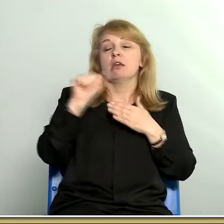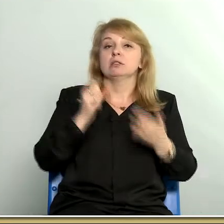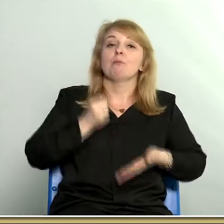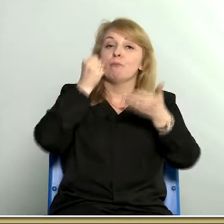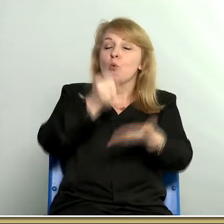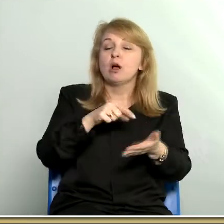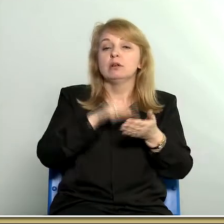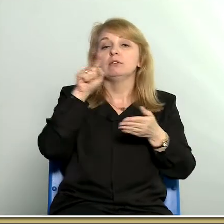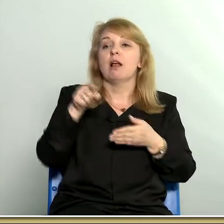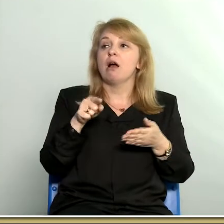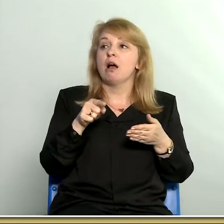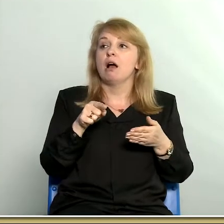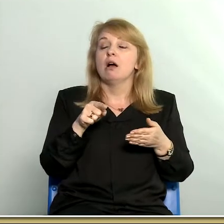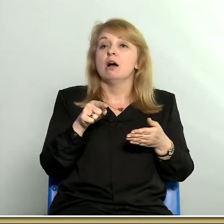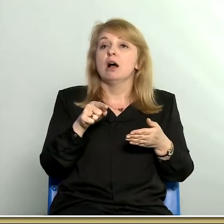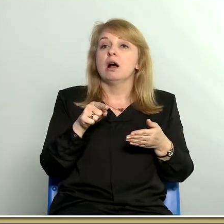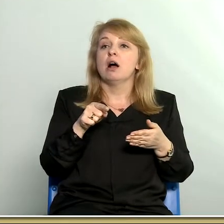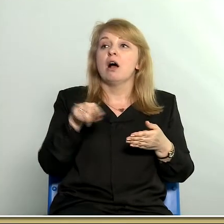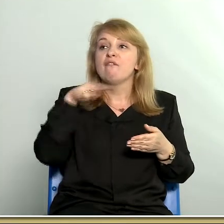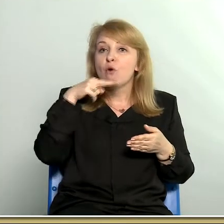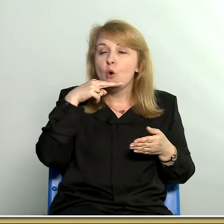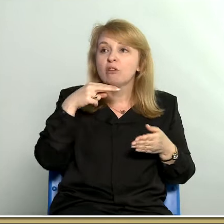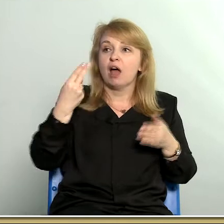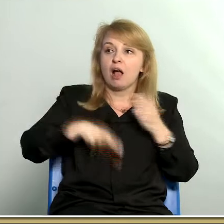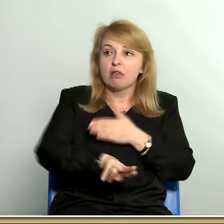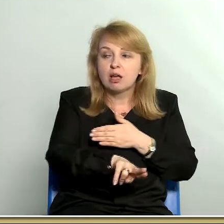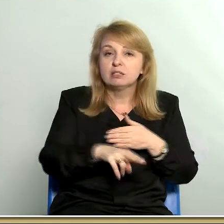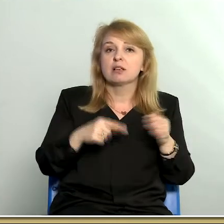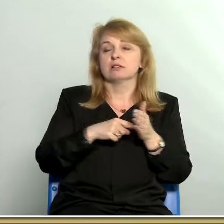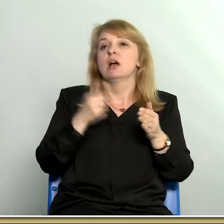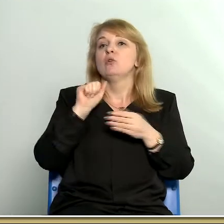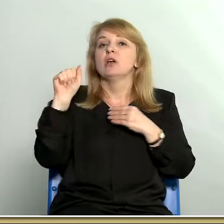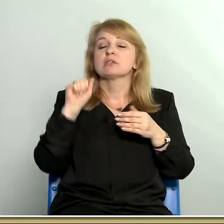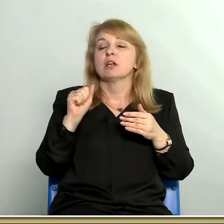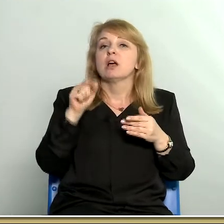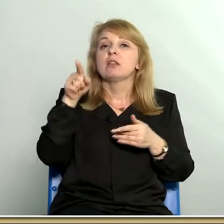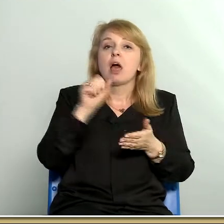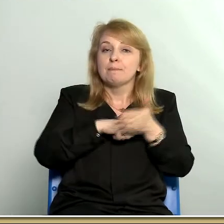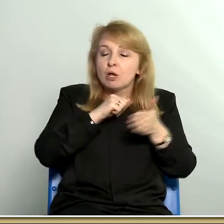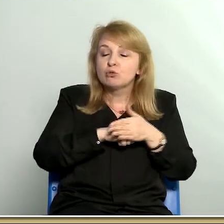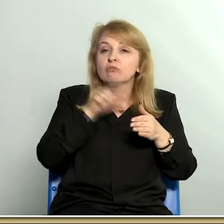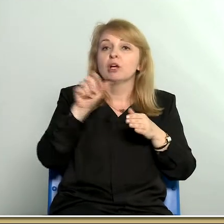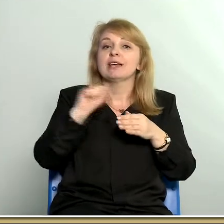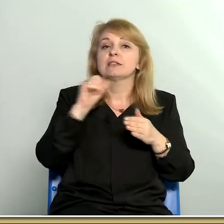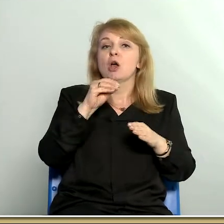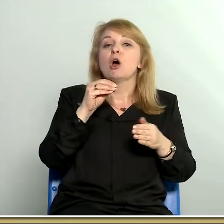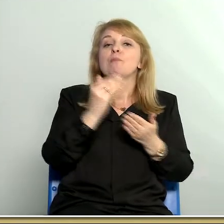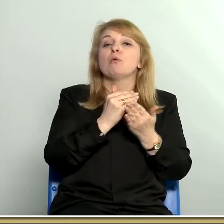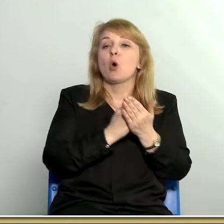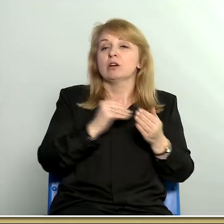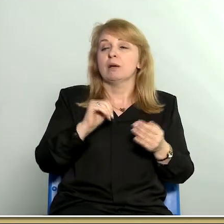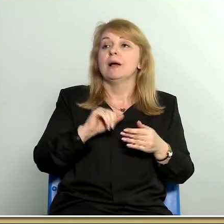związanych z inwestycji wodno-kanalizacyjnych, które znajdą się dla Mazowszan w programie operacyjnym infrastruktura i